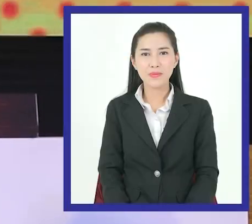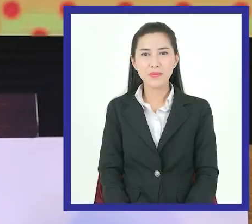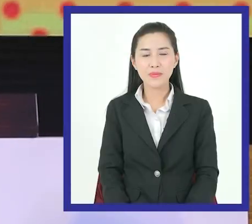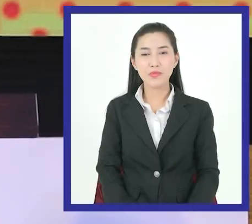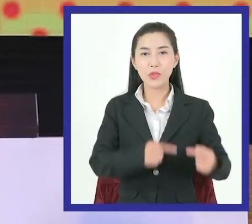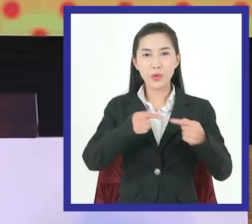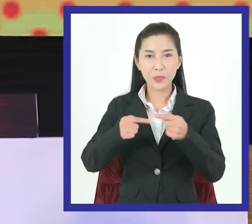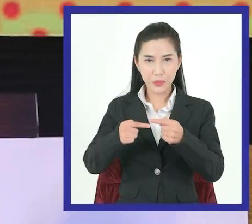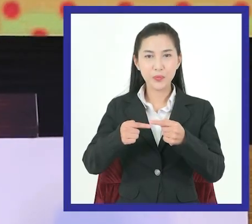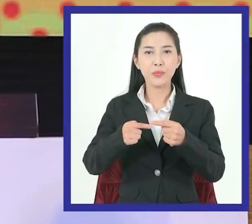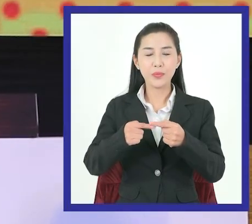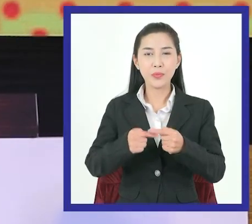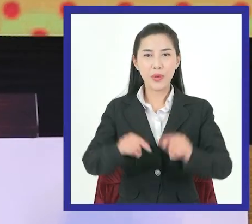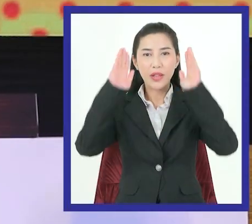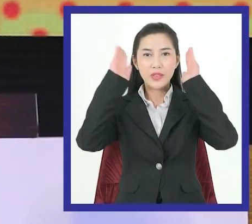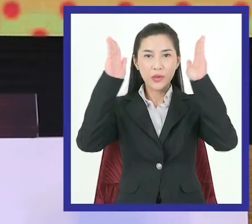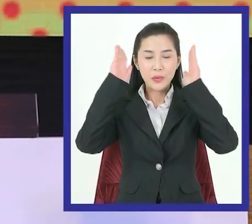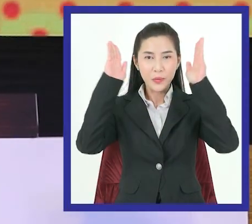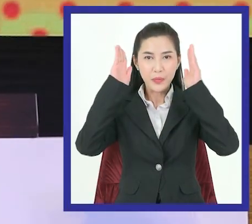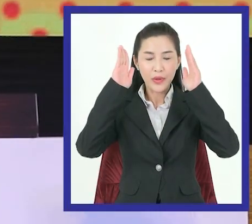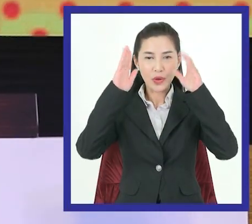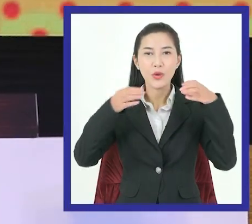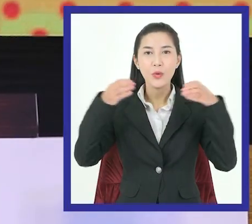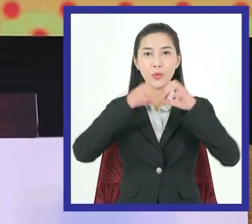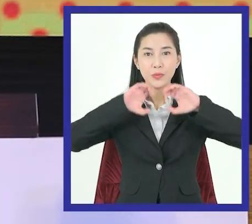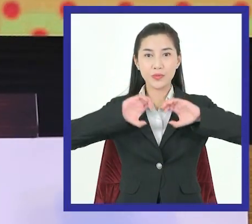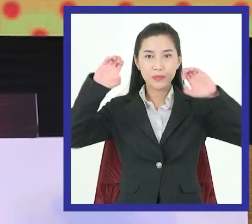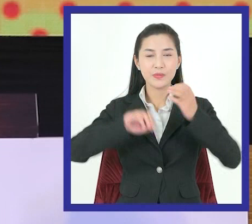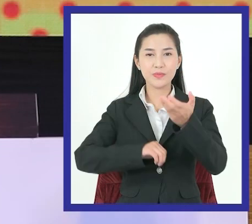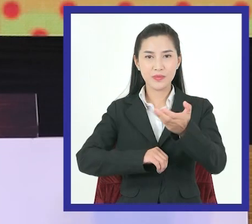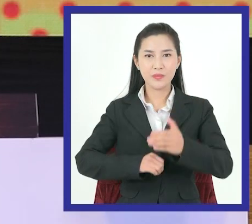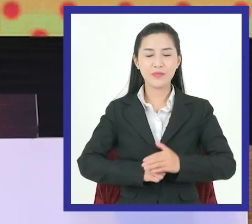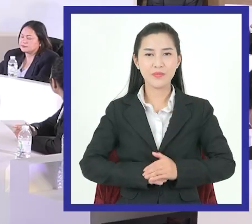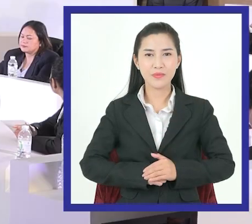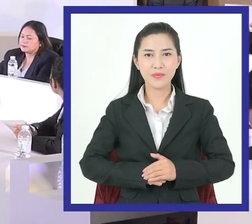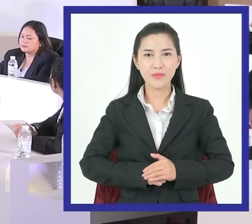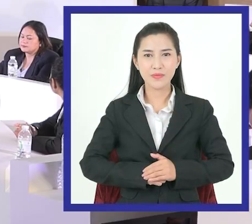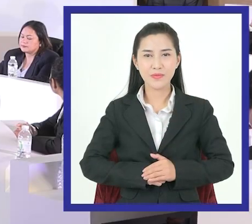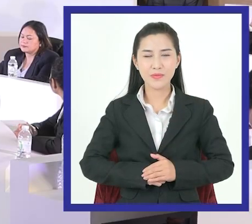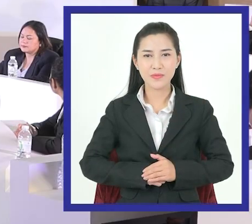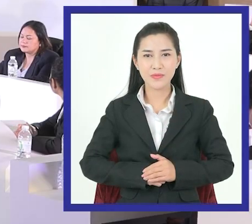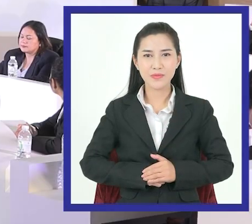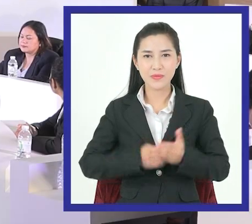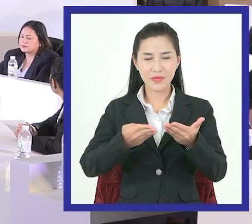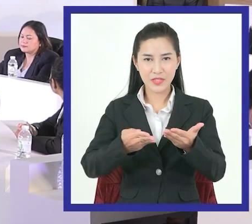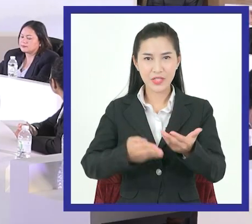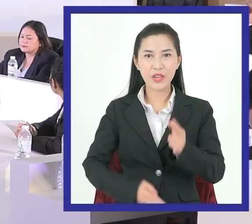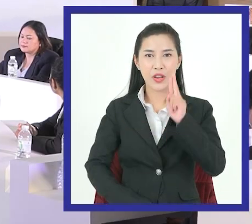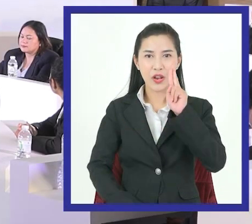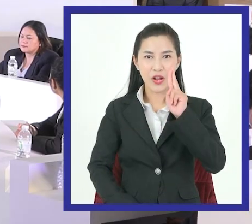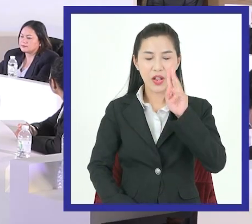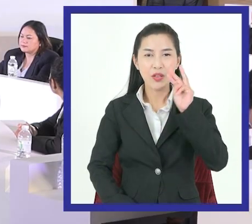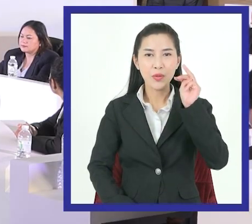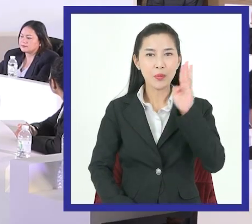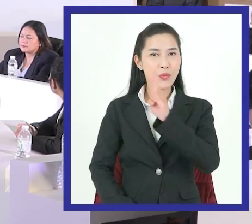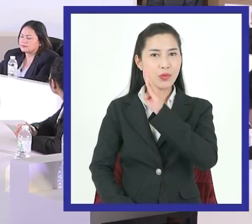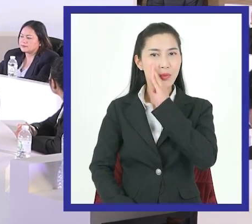ต่อไปก็เป็นลำดับการอภิปรายของทางฝ่ายรัฐแบนนะฮะเชิญท่านรัฐมนเทียมว่า